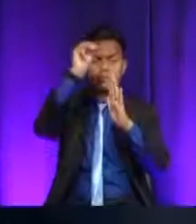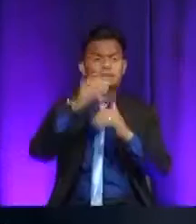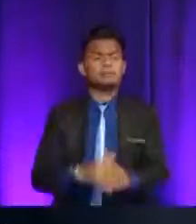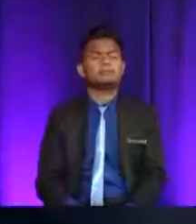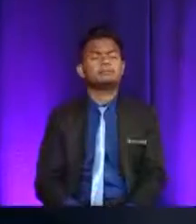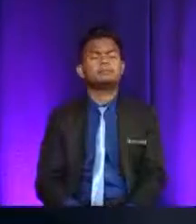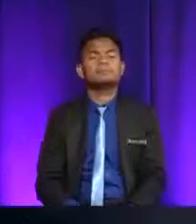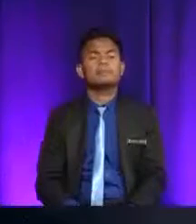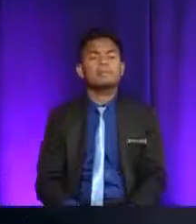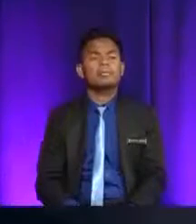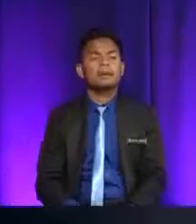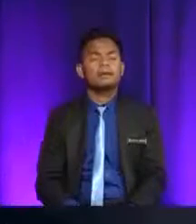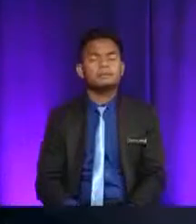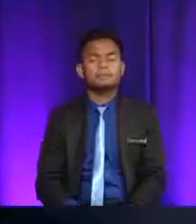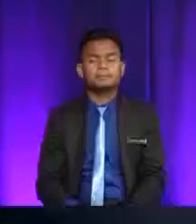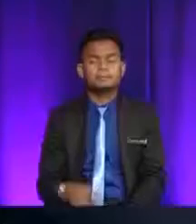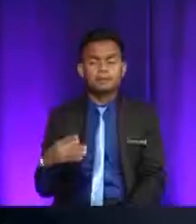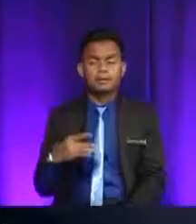ini tenaga